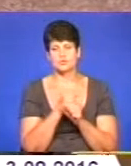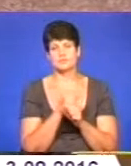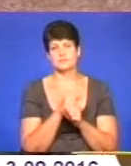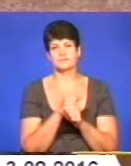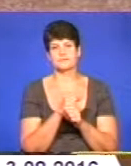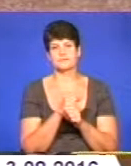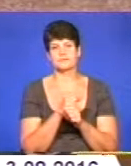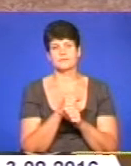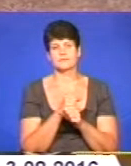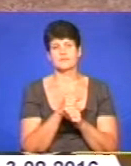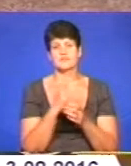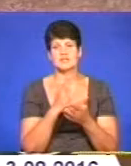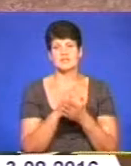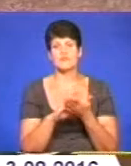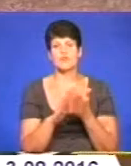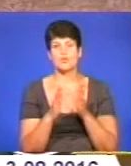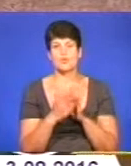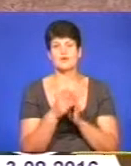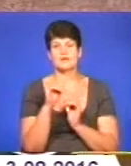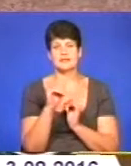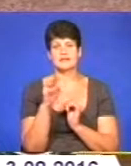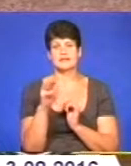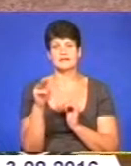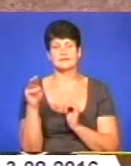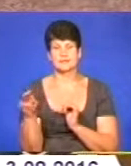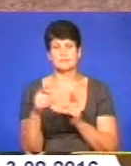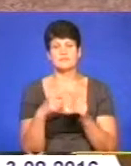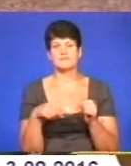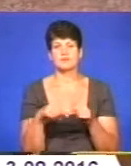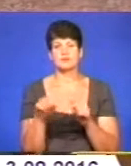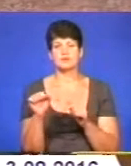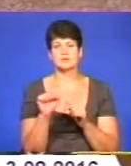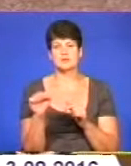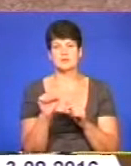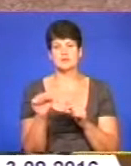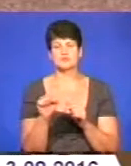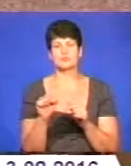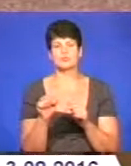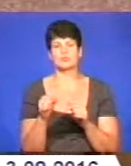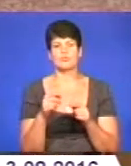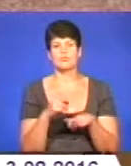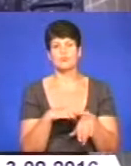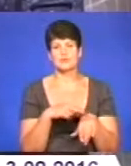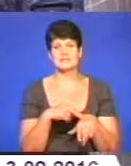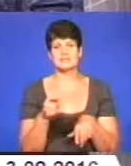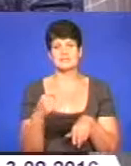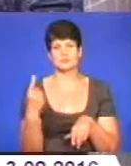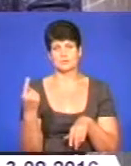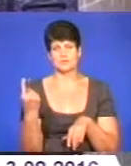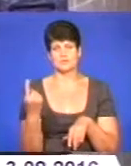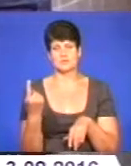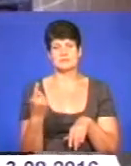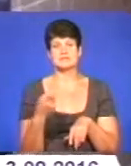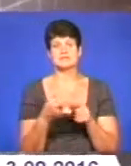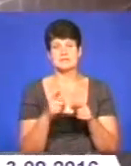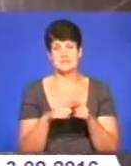підозрюваний перебуває в умовах ІТТ Теребовлянського відділу поліції Головного управління Національної поліції в Тернопільській області. За